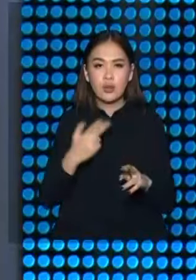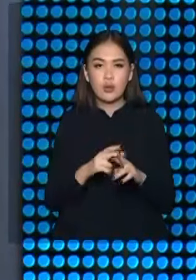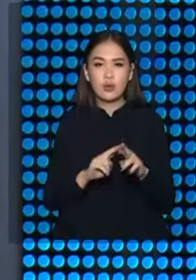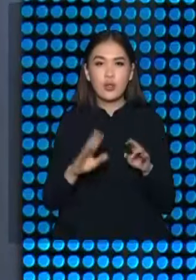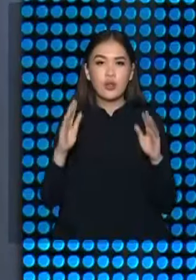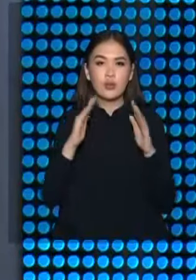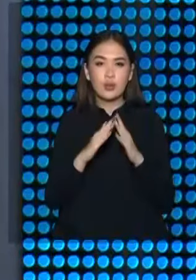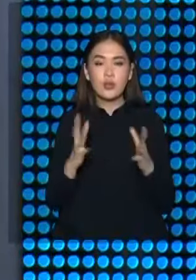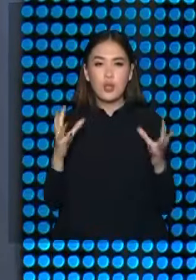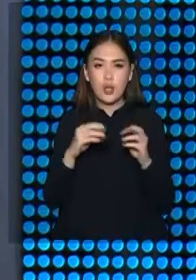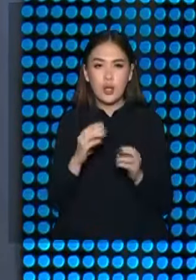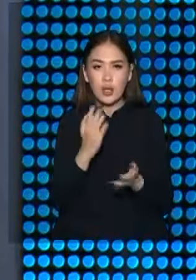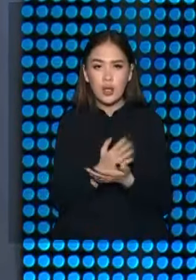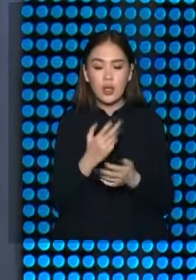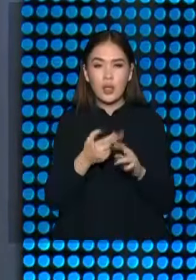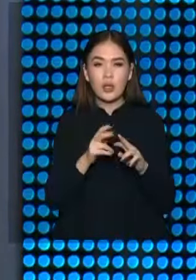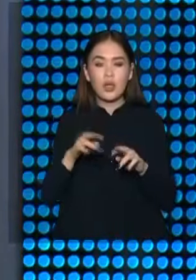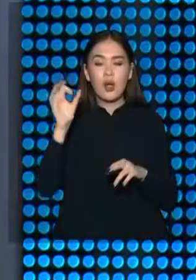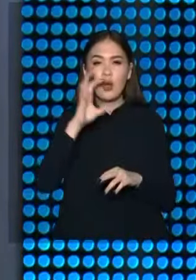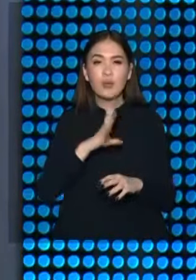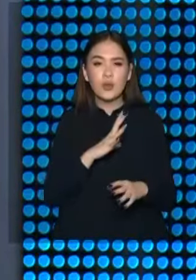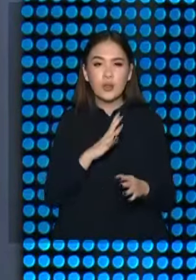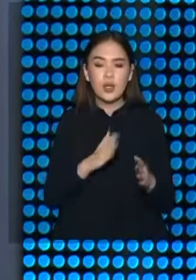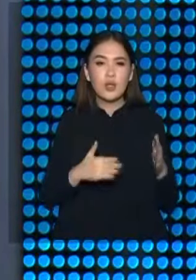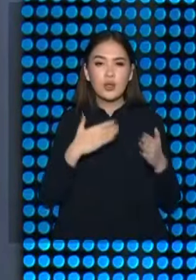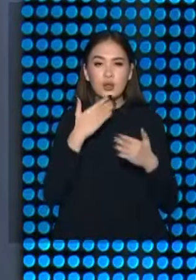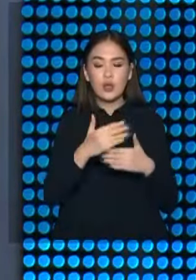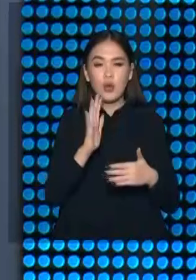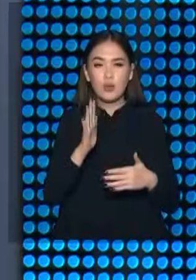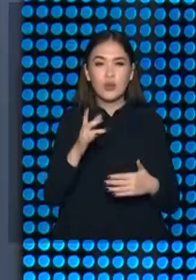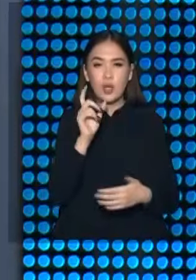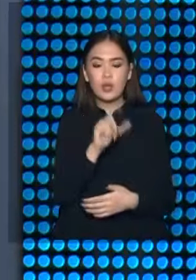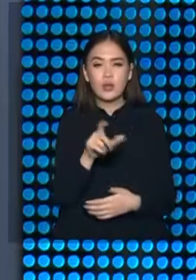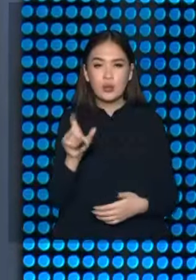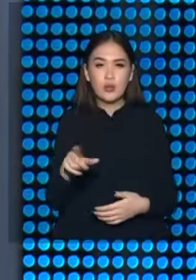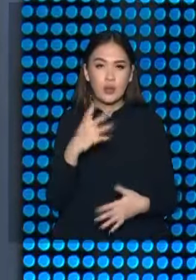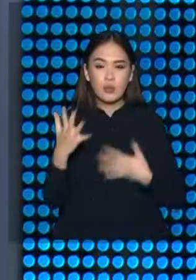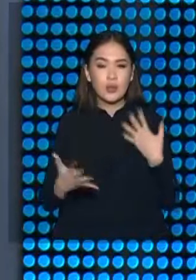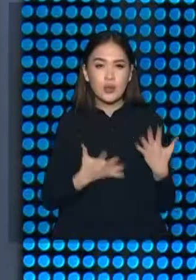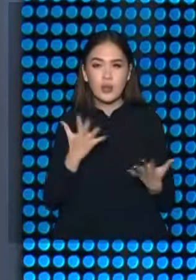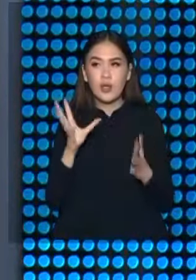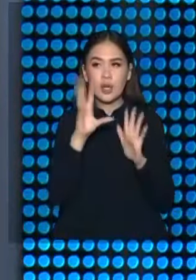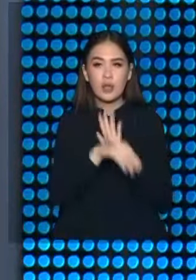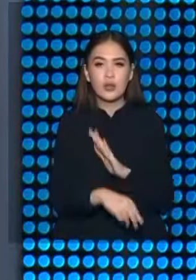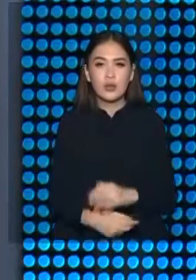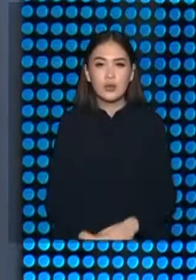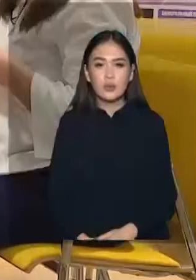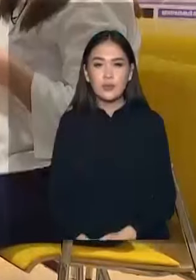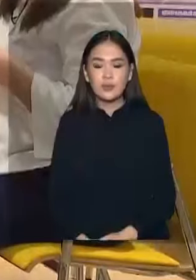осындай ұйымдар бар. Бірлестіктің ендігі мақсаты тұрғындарды қоғам өміріне белсенді араластыру.